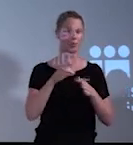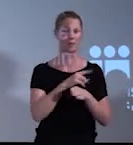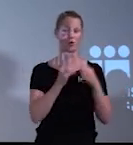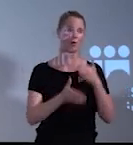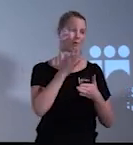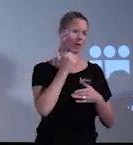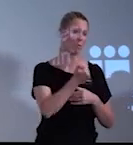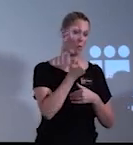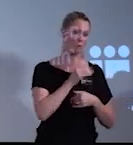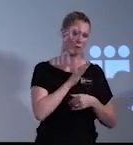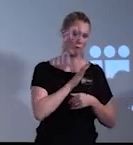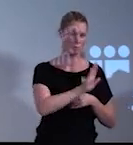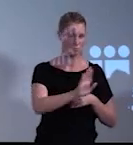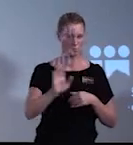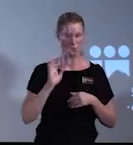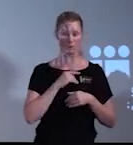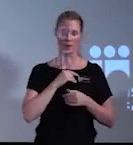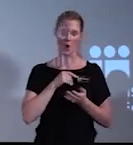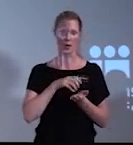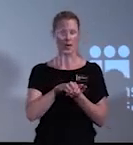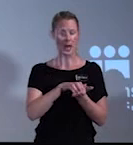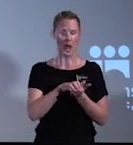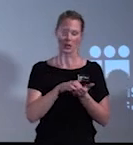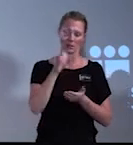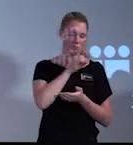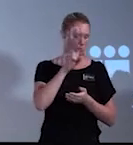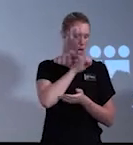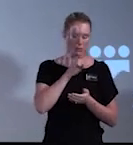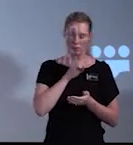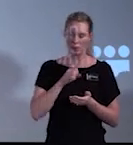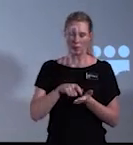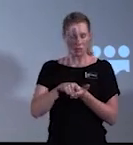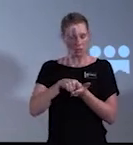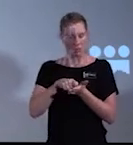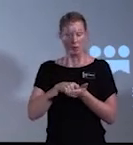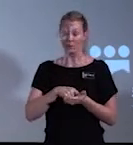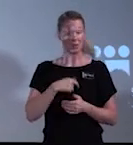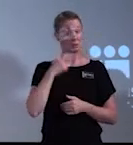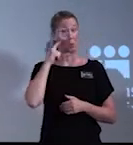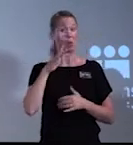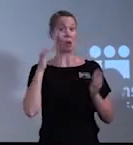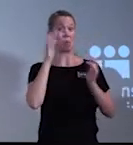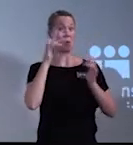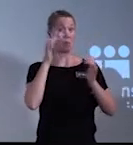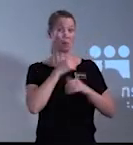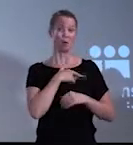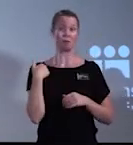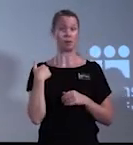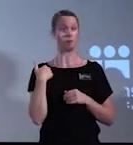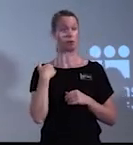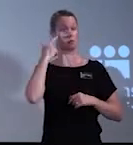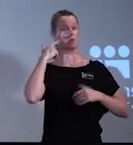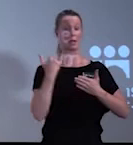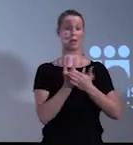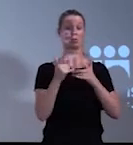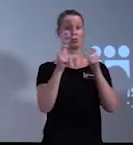behov. Och vi har räknat på korsan och tvärsan, och vi ser inte att det här kommer vara ett problem, utan vi får rymma det